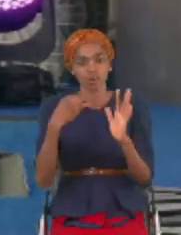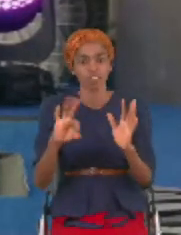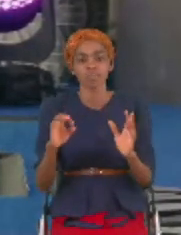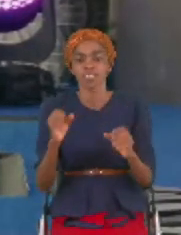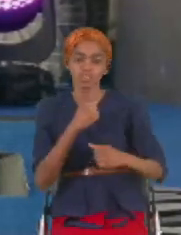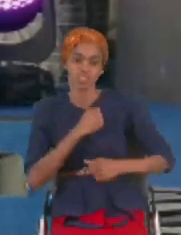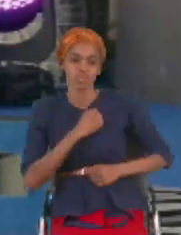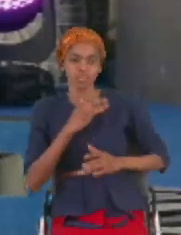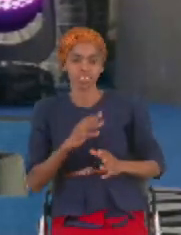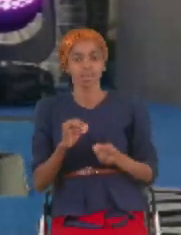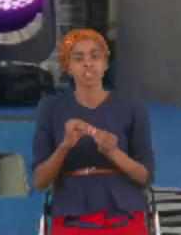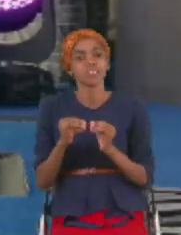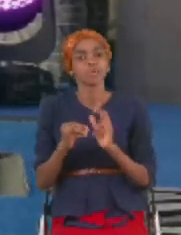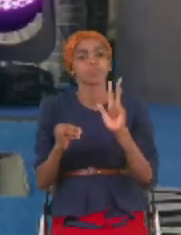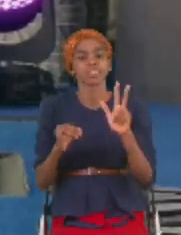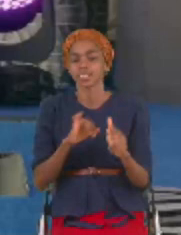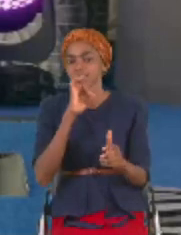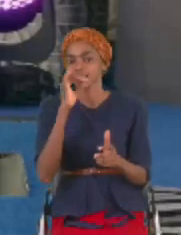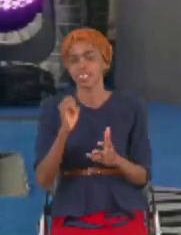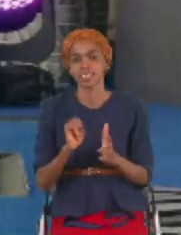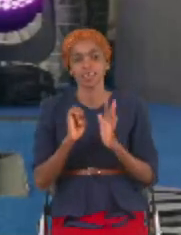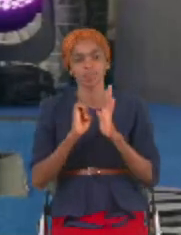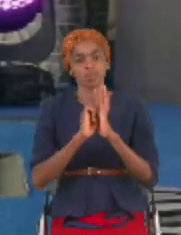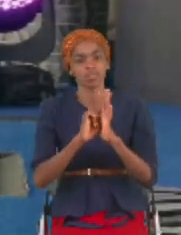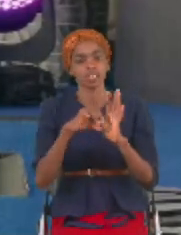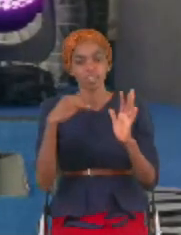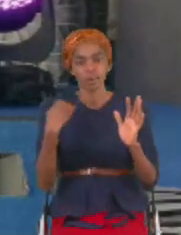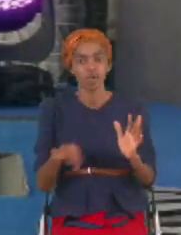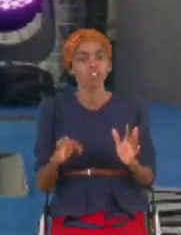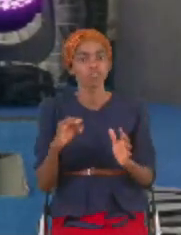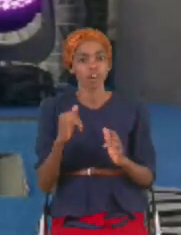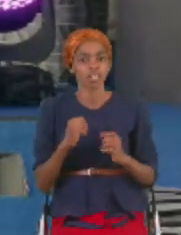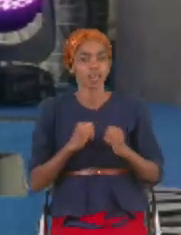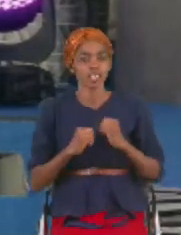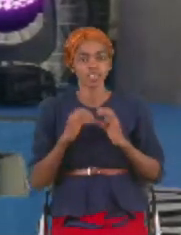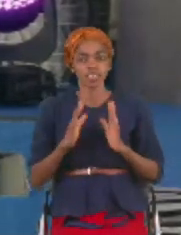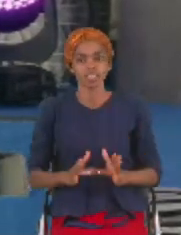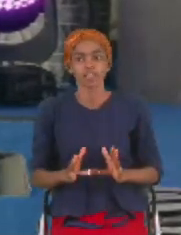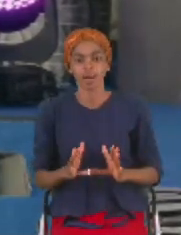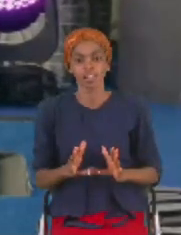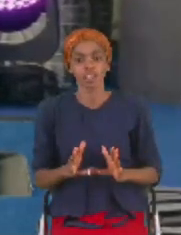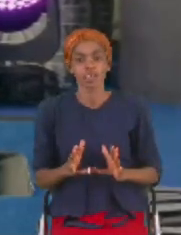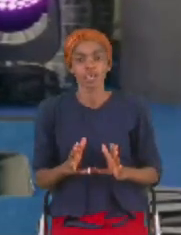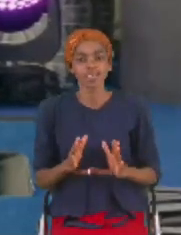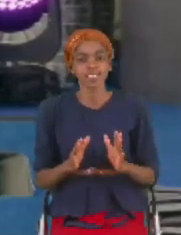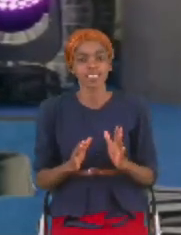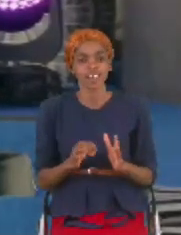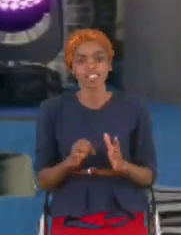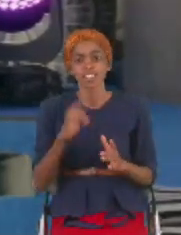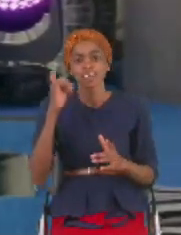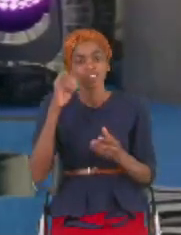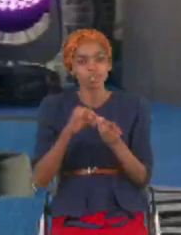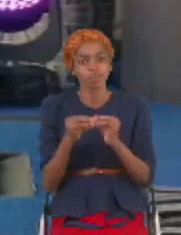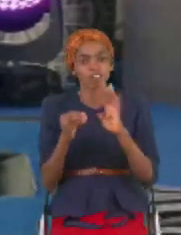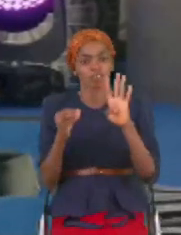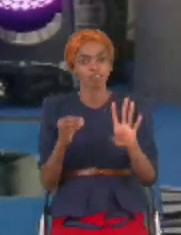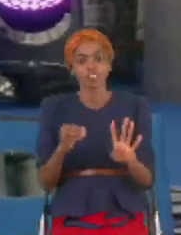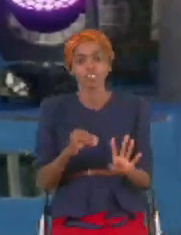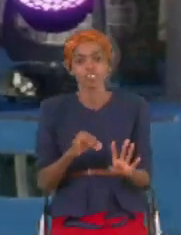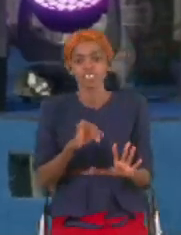troisièmement ses nouveaux modèles d'un athlète et troisièmement c'est le modèle d'un laboureur